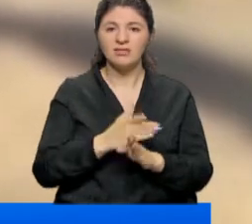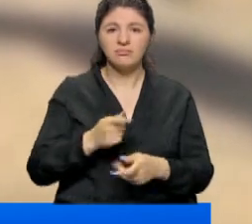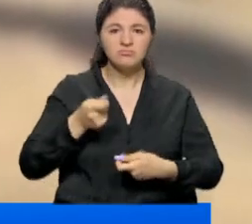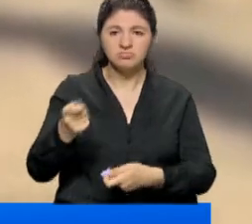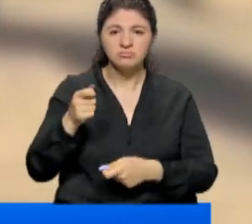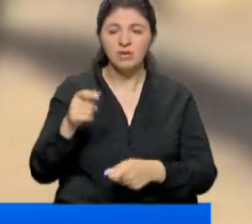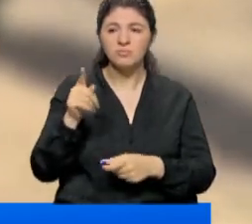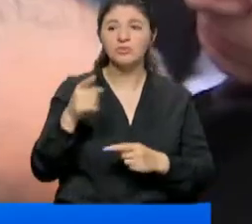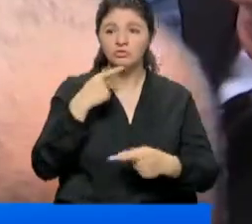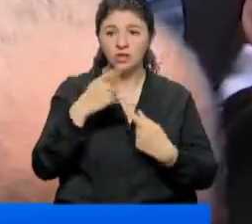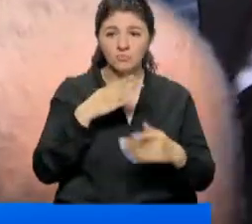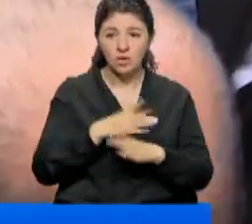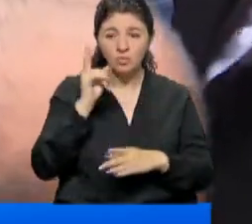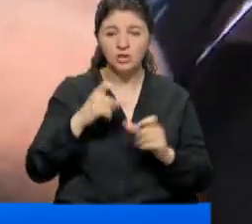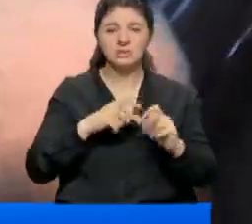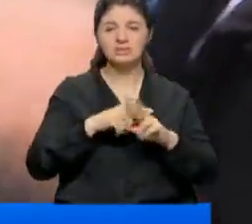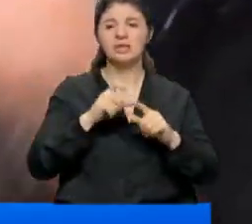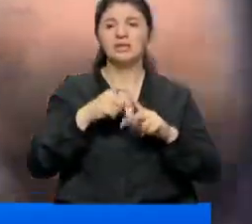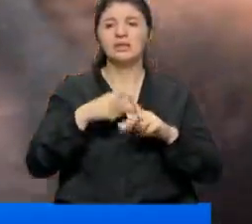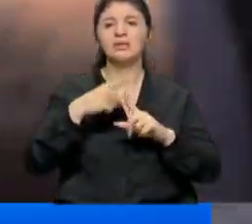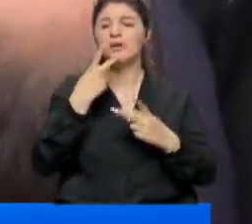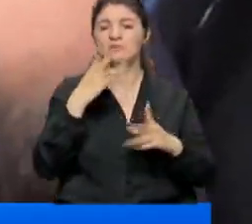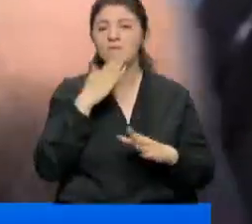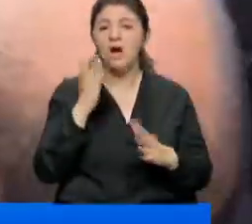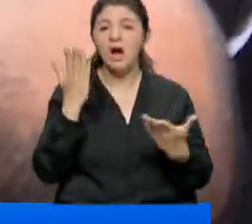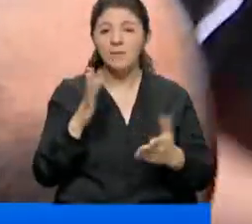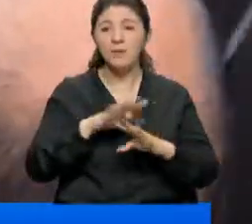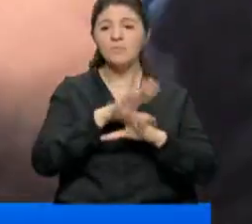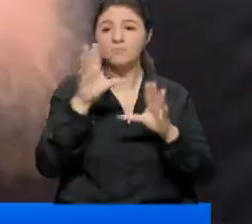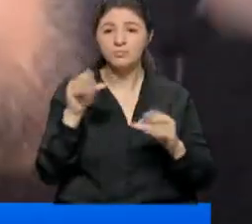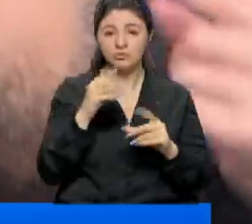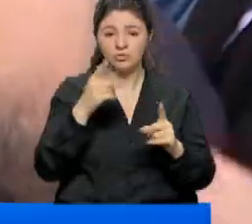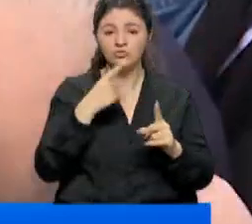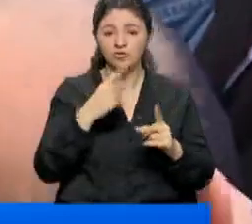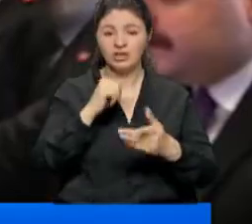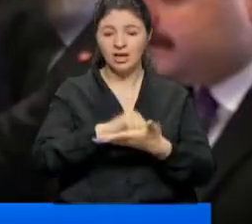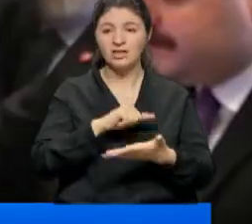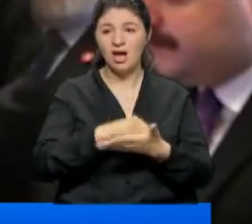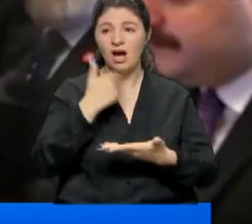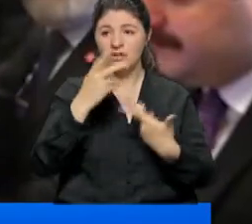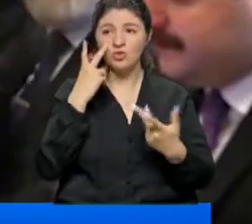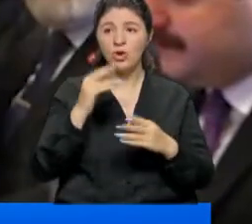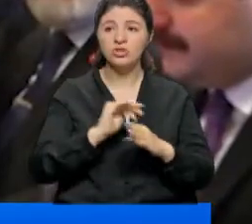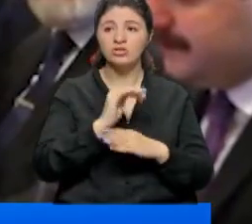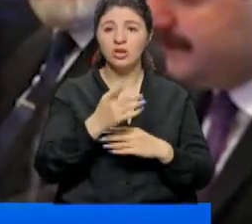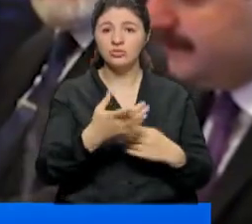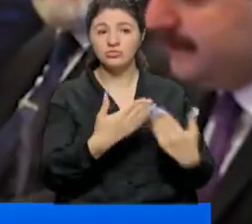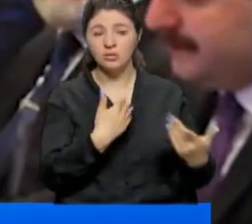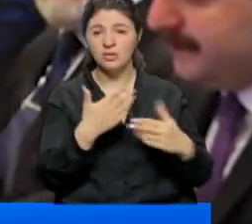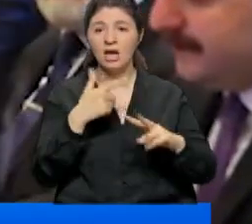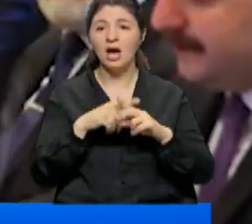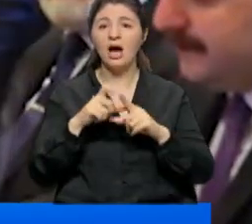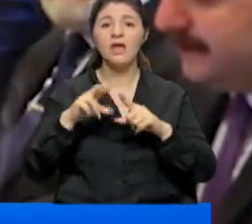neden verildi bu iddia doğru mu sabahtan bir açıklama yok ama ümit özdağ'ın Sözcü gazetesini anlattıklarına göre yaşanan diyalog